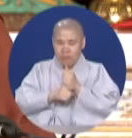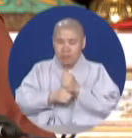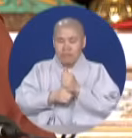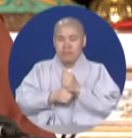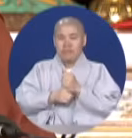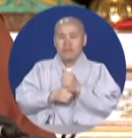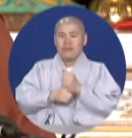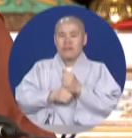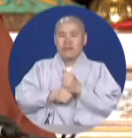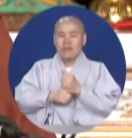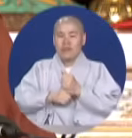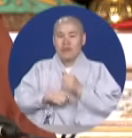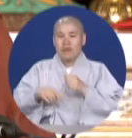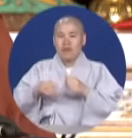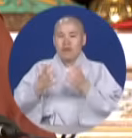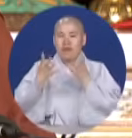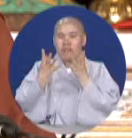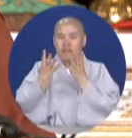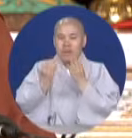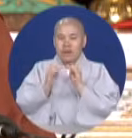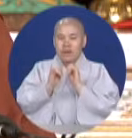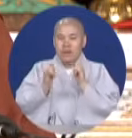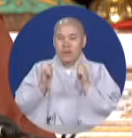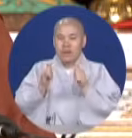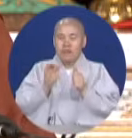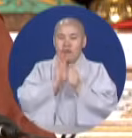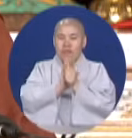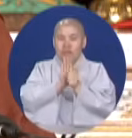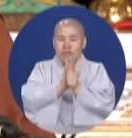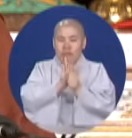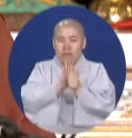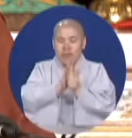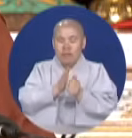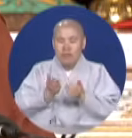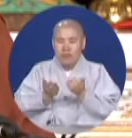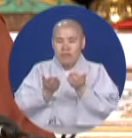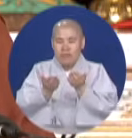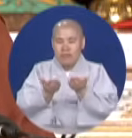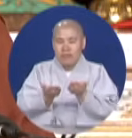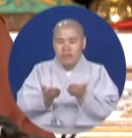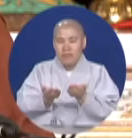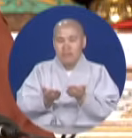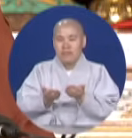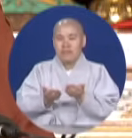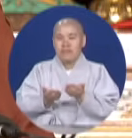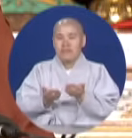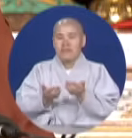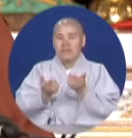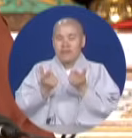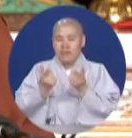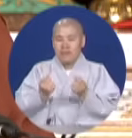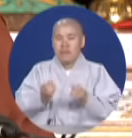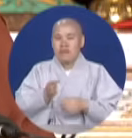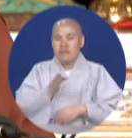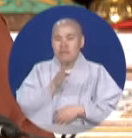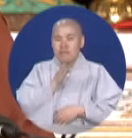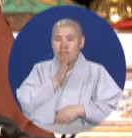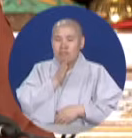이루어서 많은 사람에게 도움을 주는 것, 이것이 참